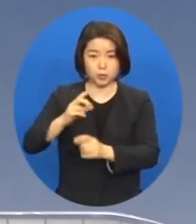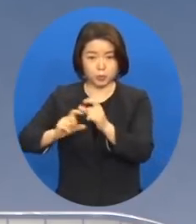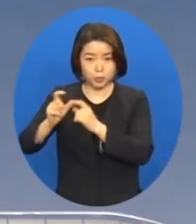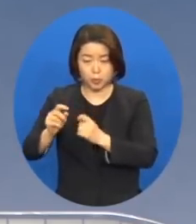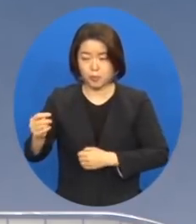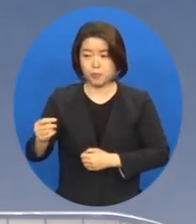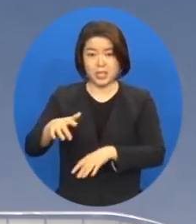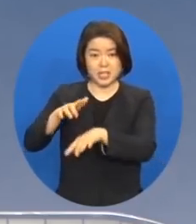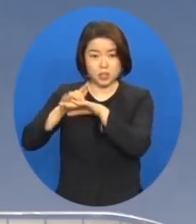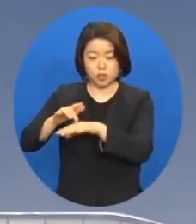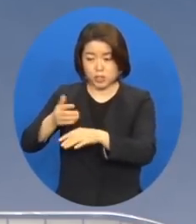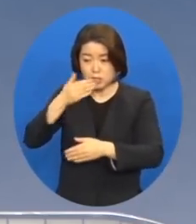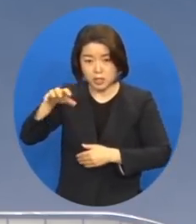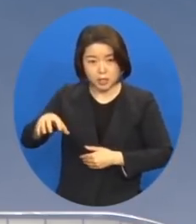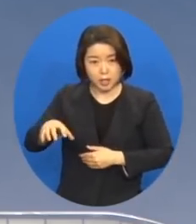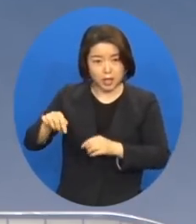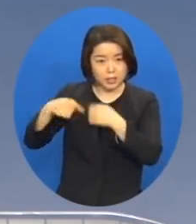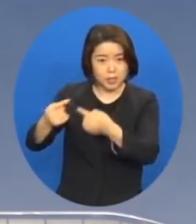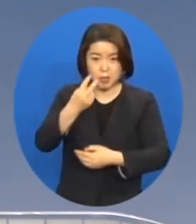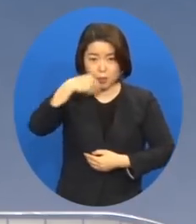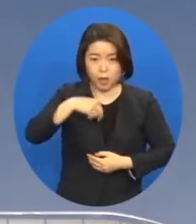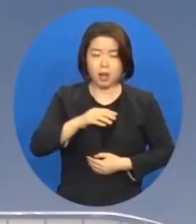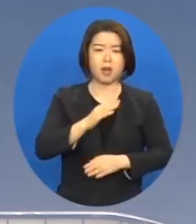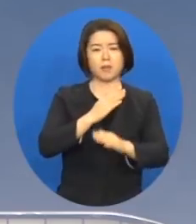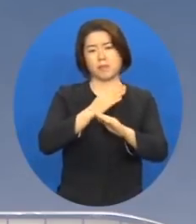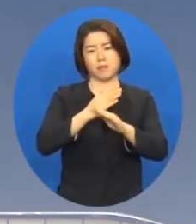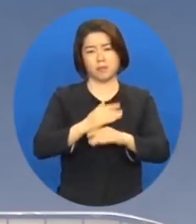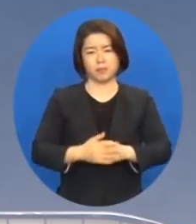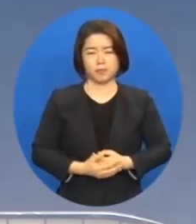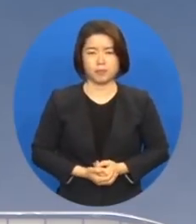귀신들의 식탁에 참여할 수는 없습니다.